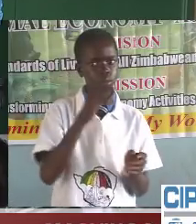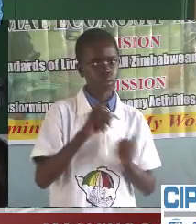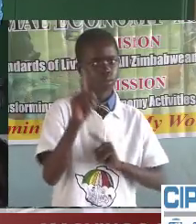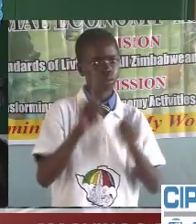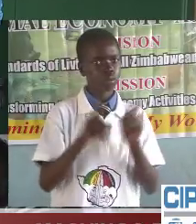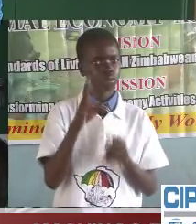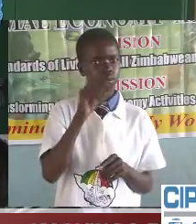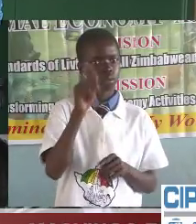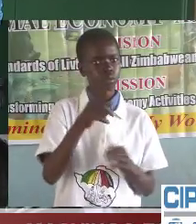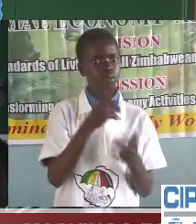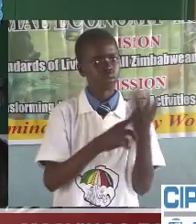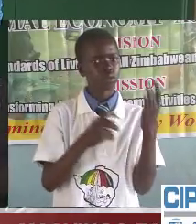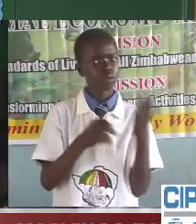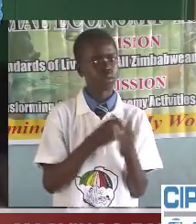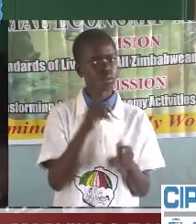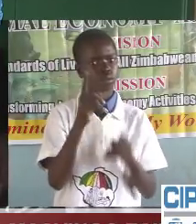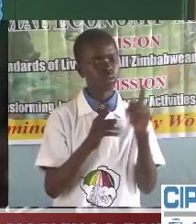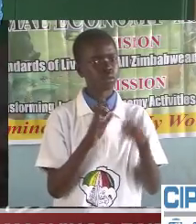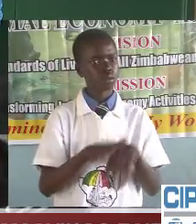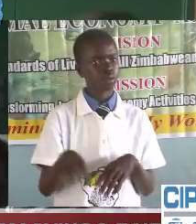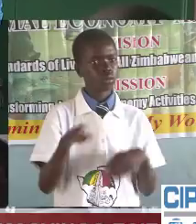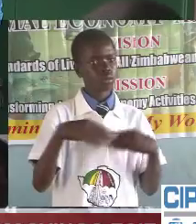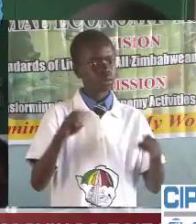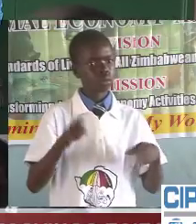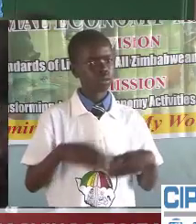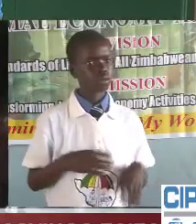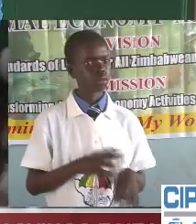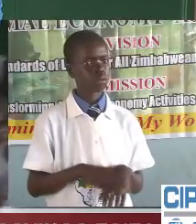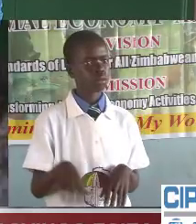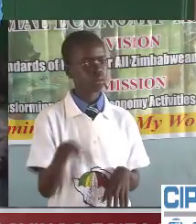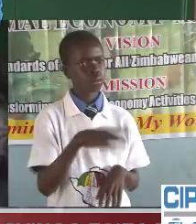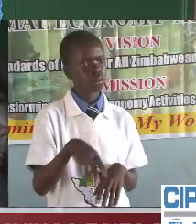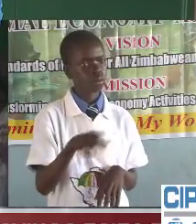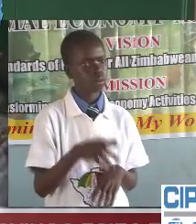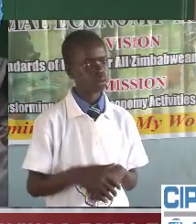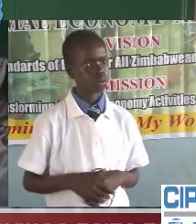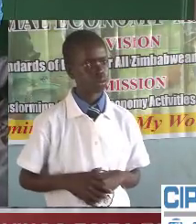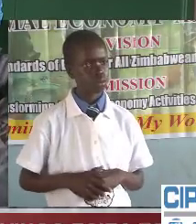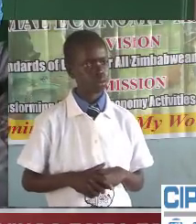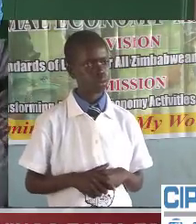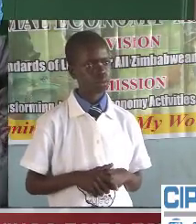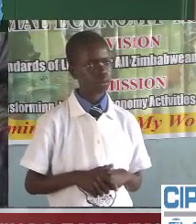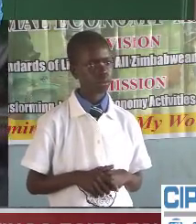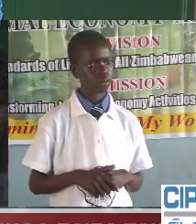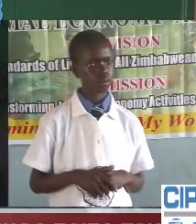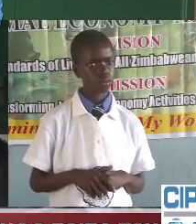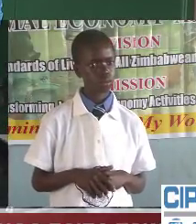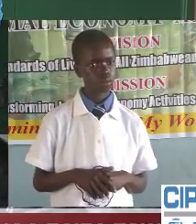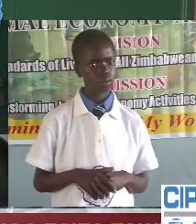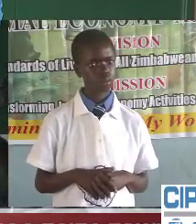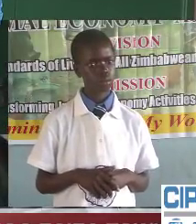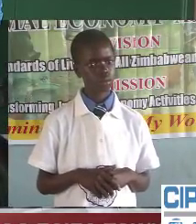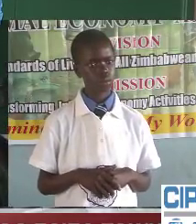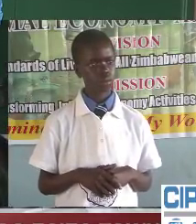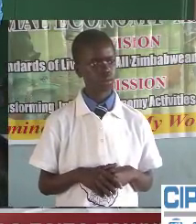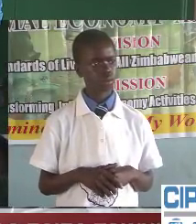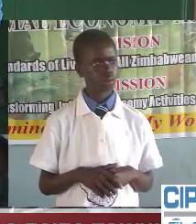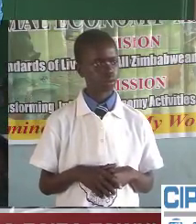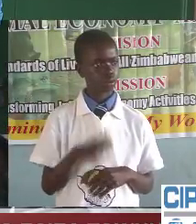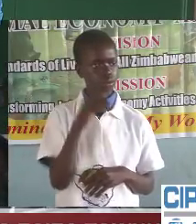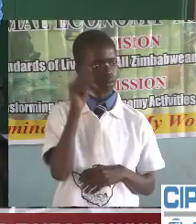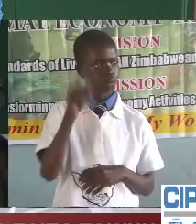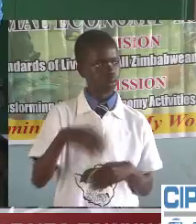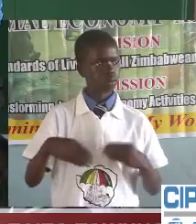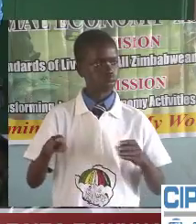mukaita mistake yakaitwa futi nevakangopfuura ndiye kuuya seizvezvi motaura zvamunoda moinda hapana ndambotaura